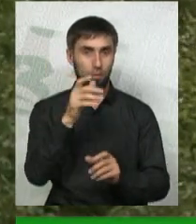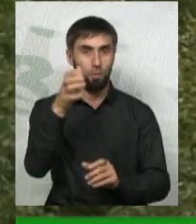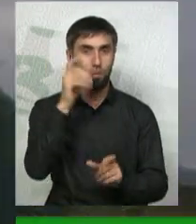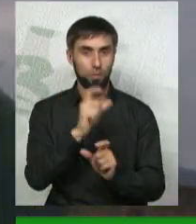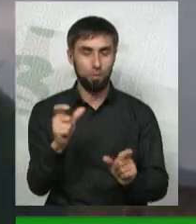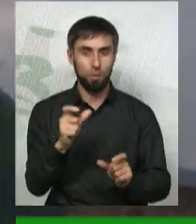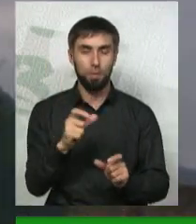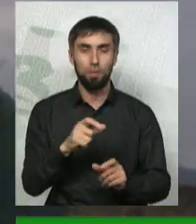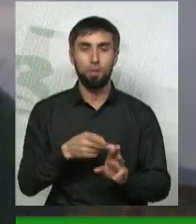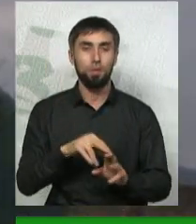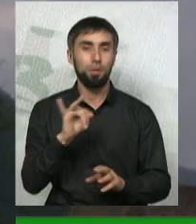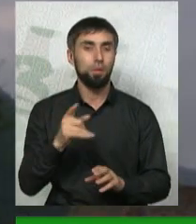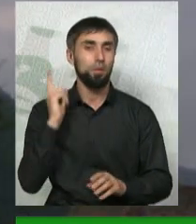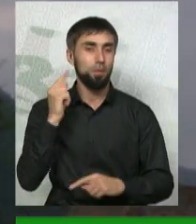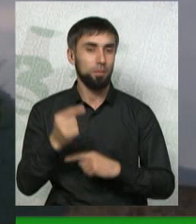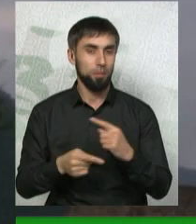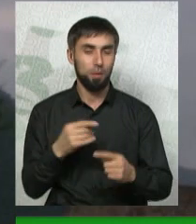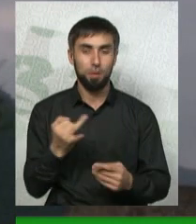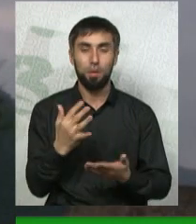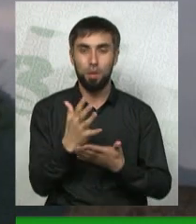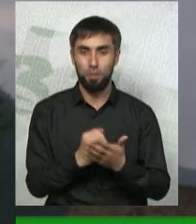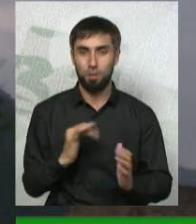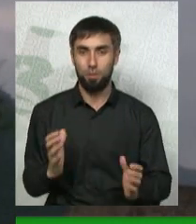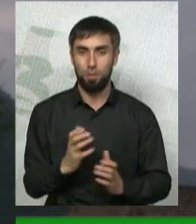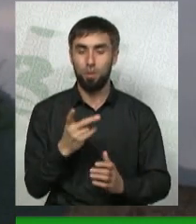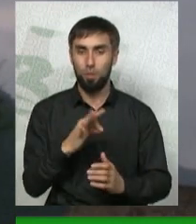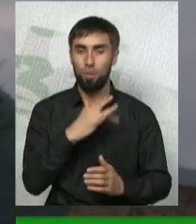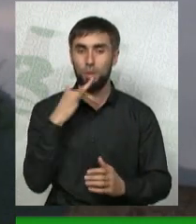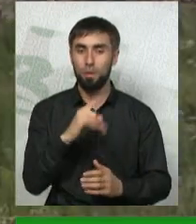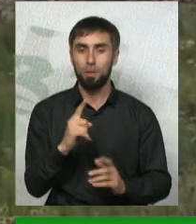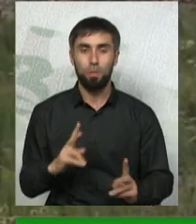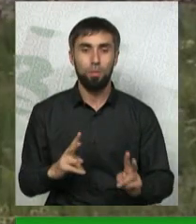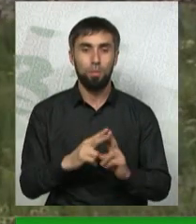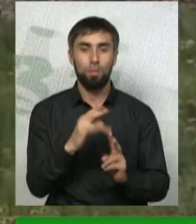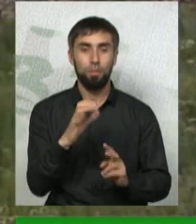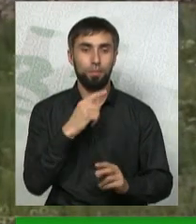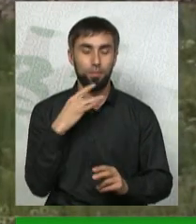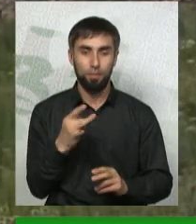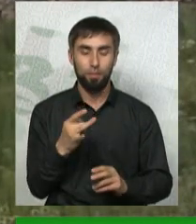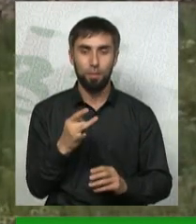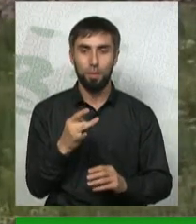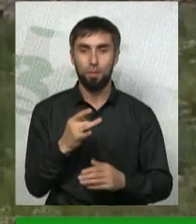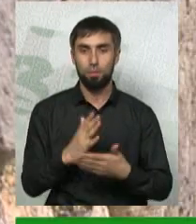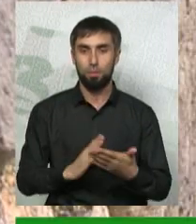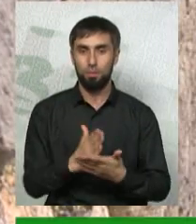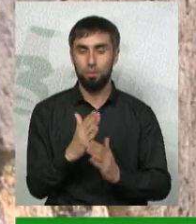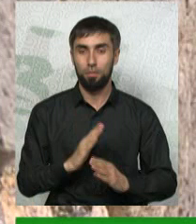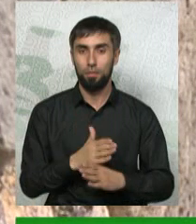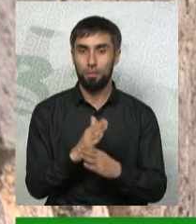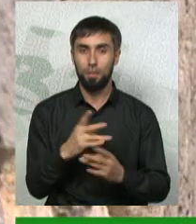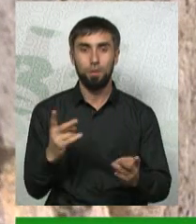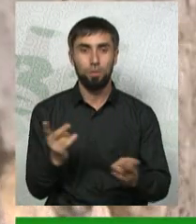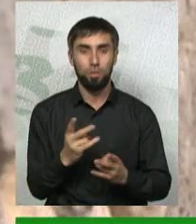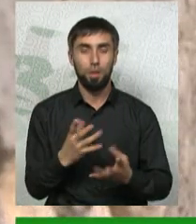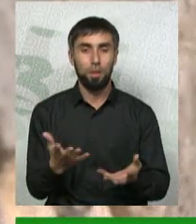Мудрость предыдущих поколений необходимо сохранять и беречь. Правда, многие из башенных комплексов республики в полуразрушенном состоянии